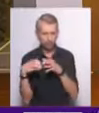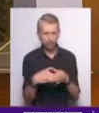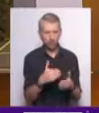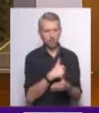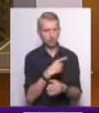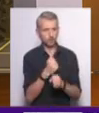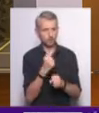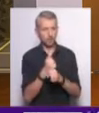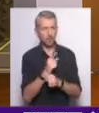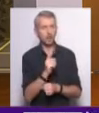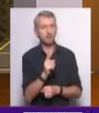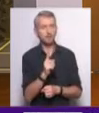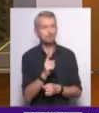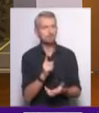але